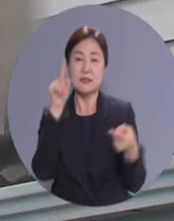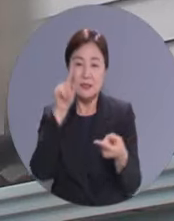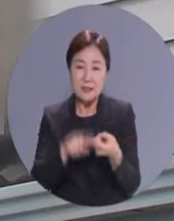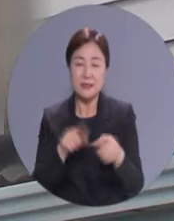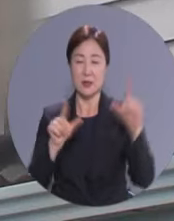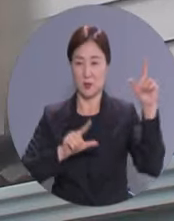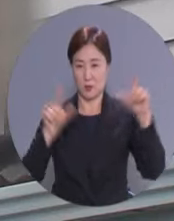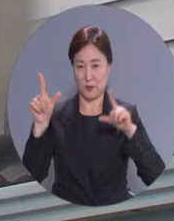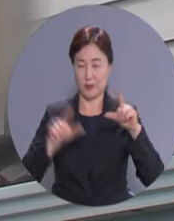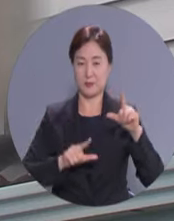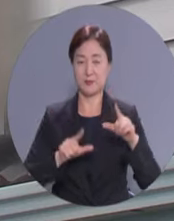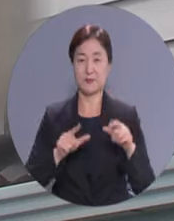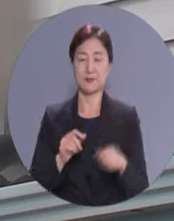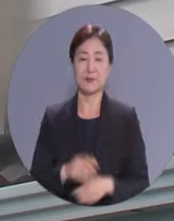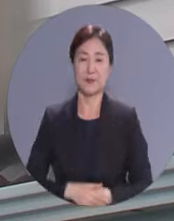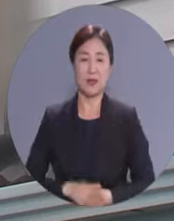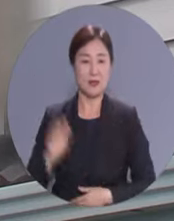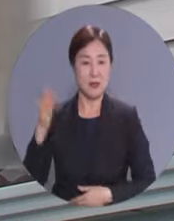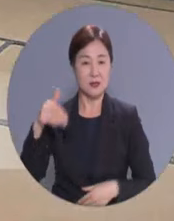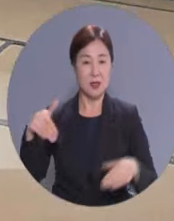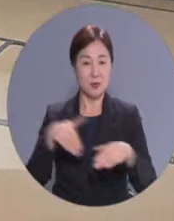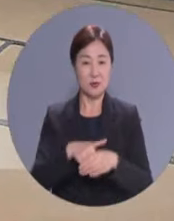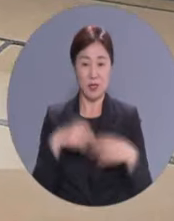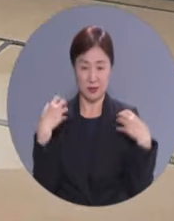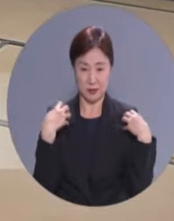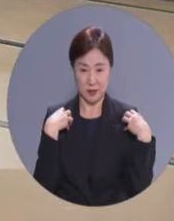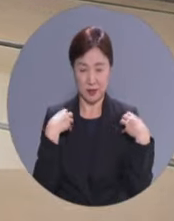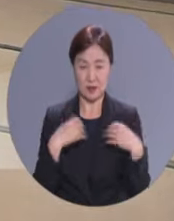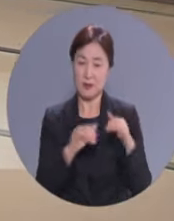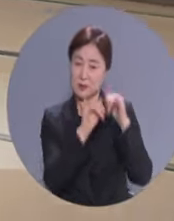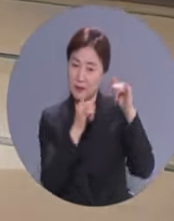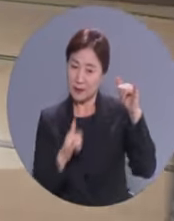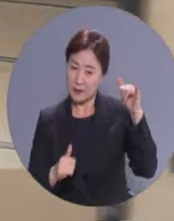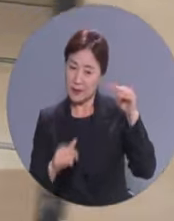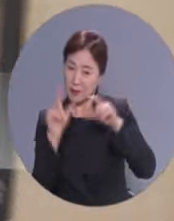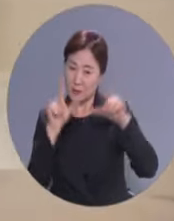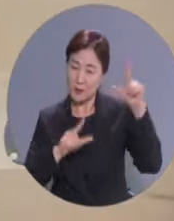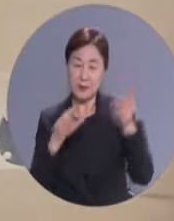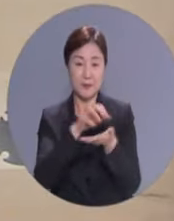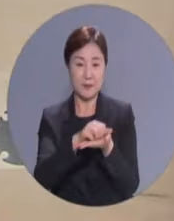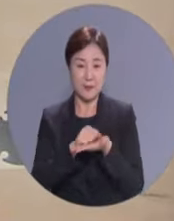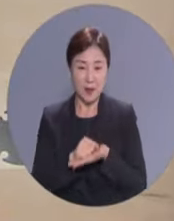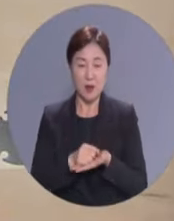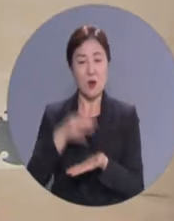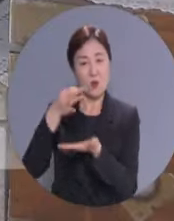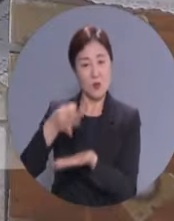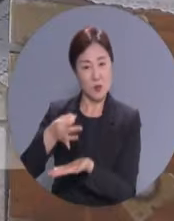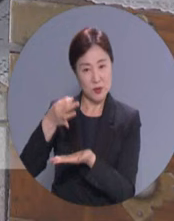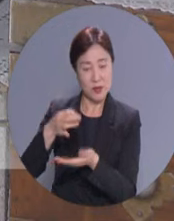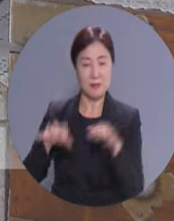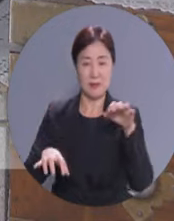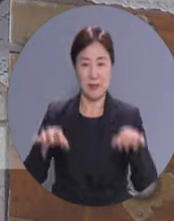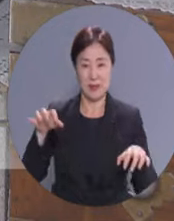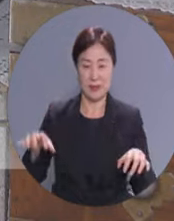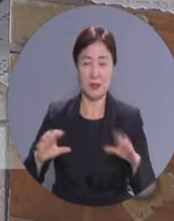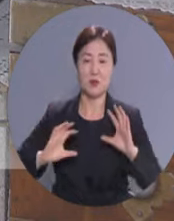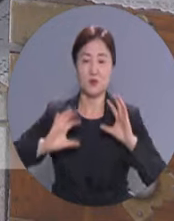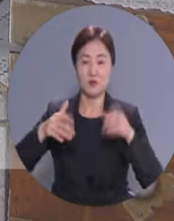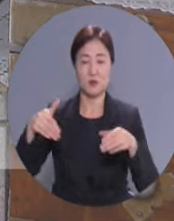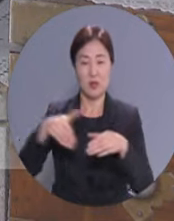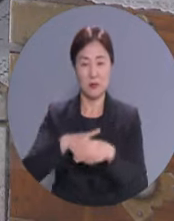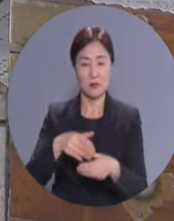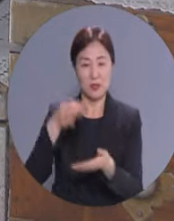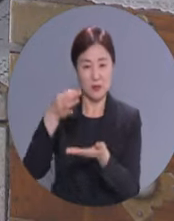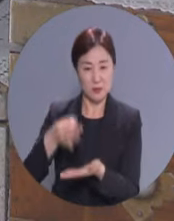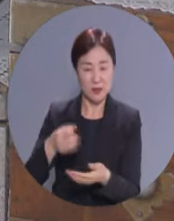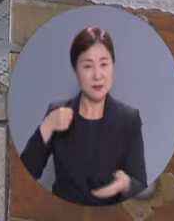남아 있습니다 최근 문화재청은 근대 생활상을 간직해 보존 가치가 높은이 마을을 국가 문화유산으로